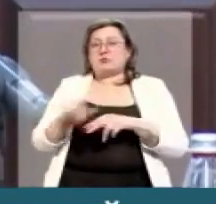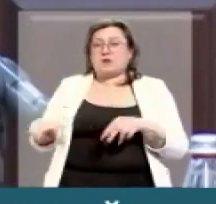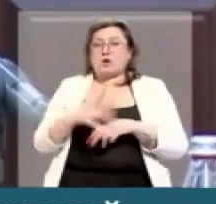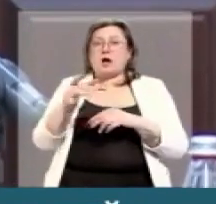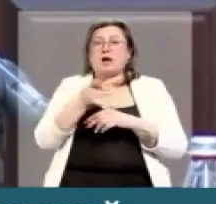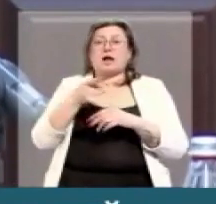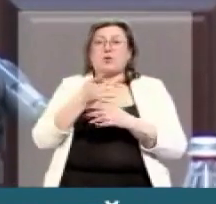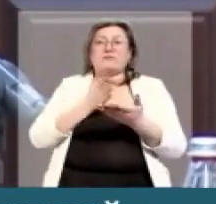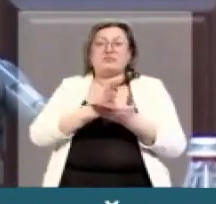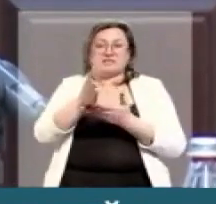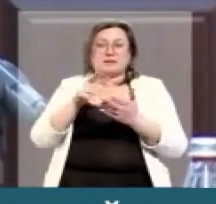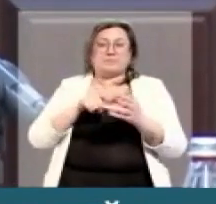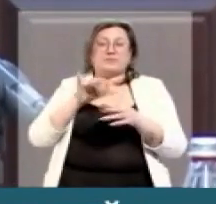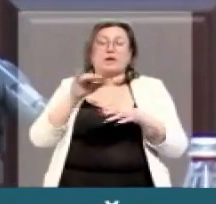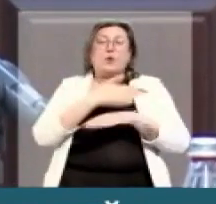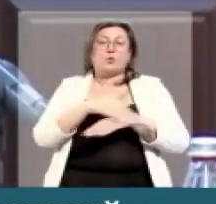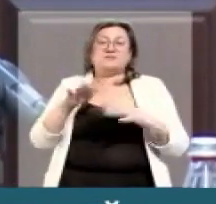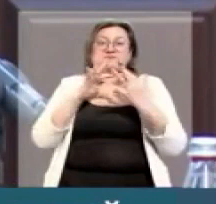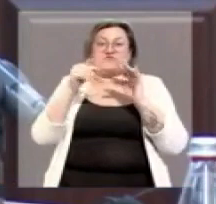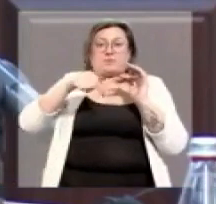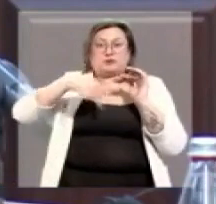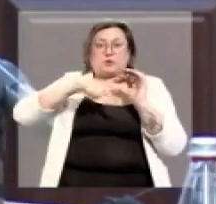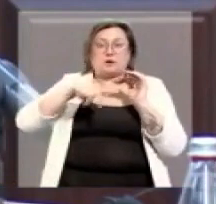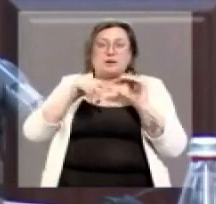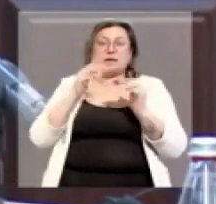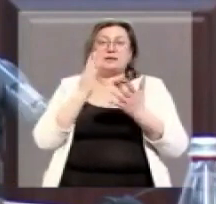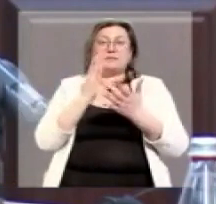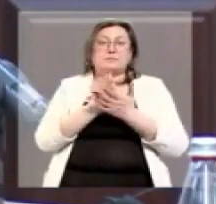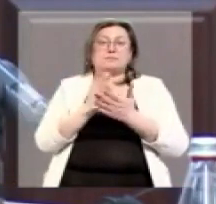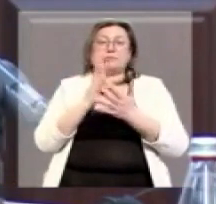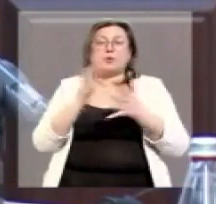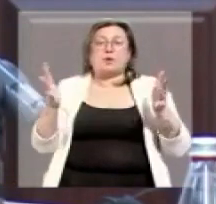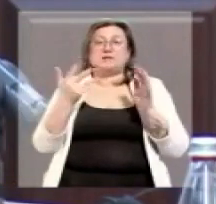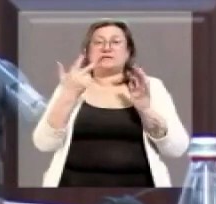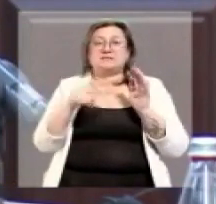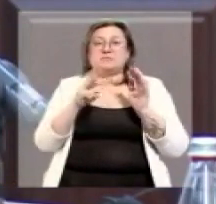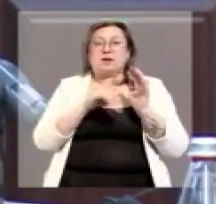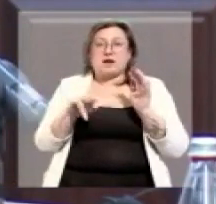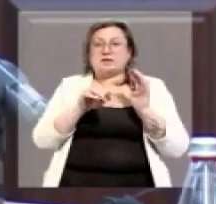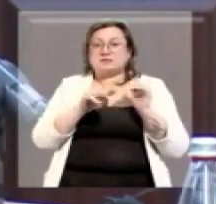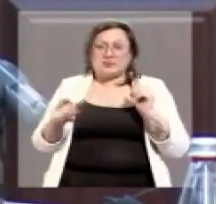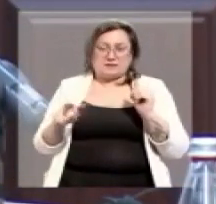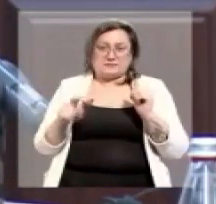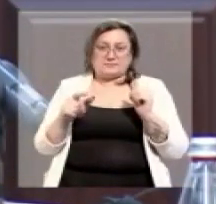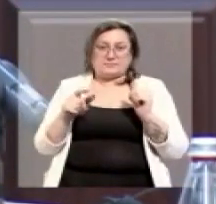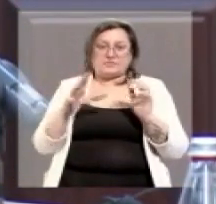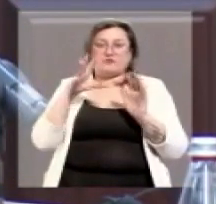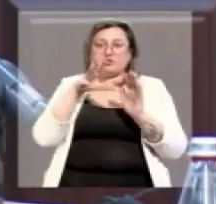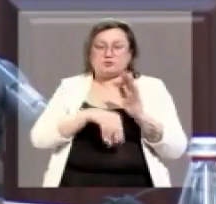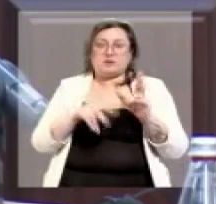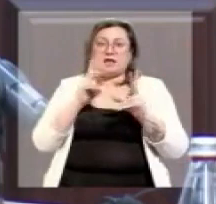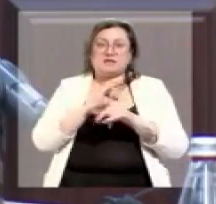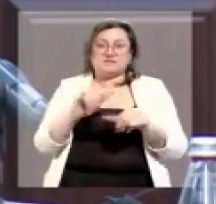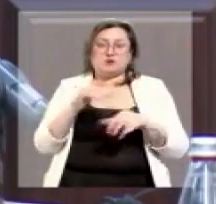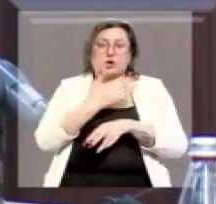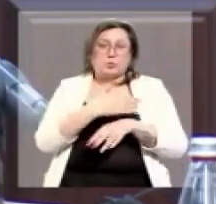районного значения и улиц сельских населенных пунктов предусмотрено более 30 миллиардов тенге. В том числе на